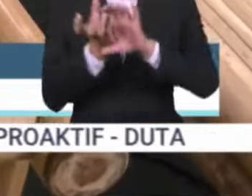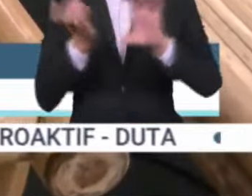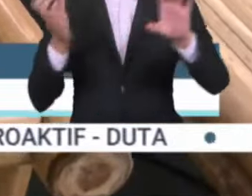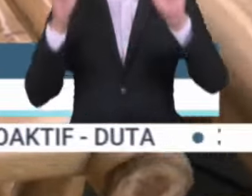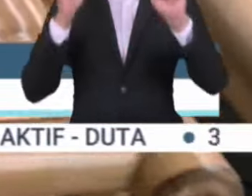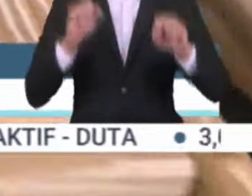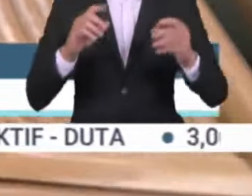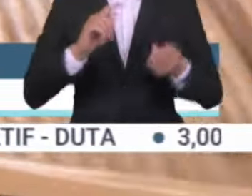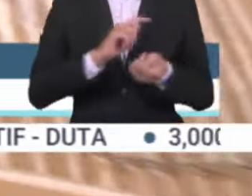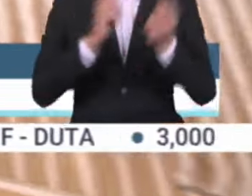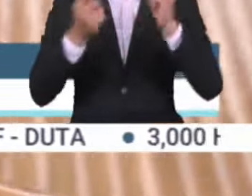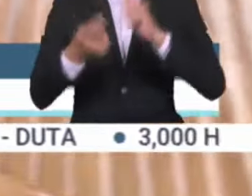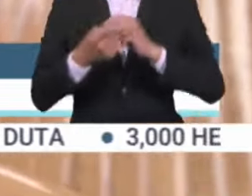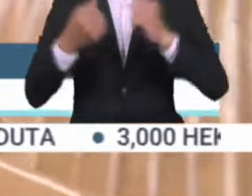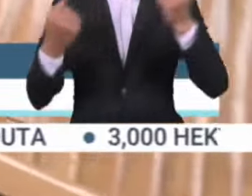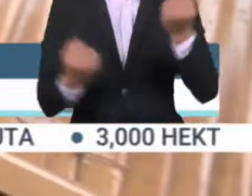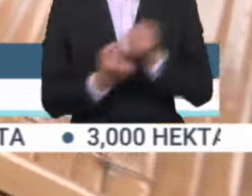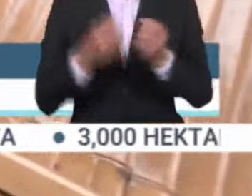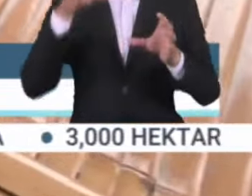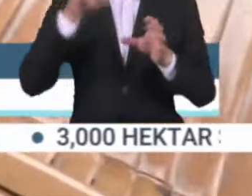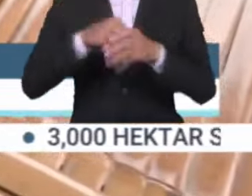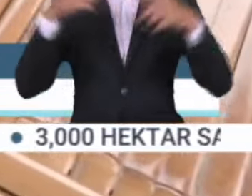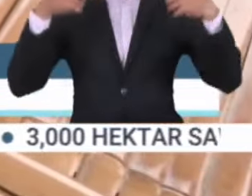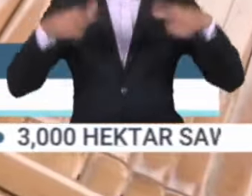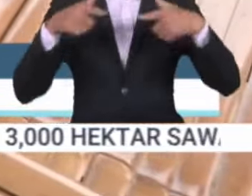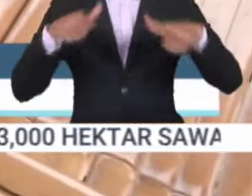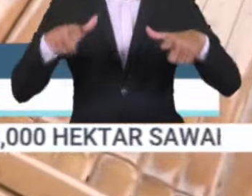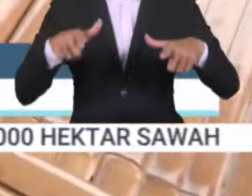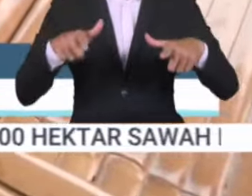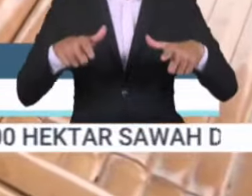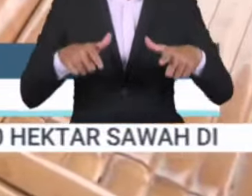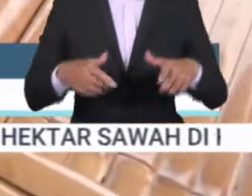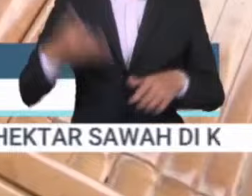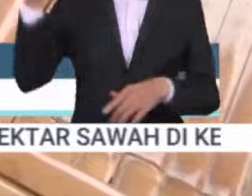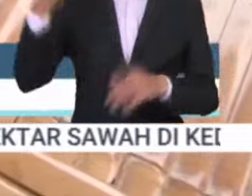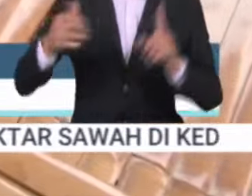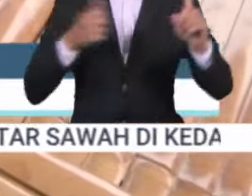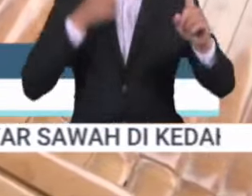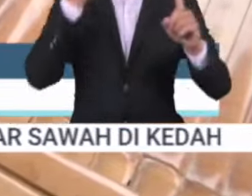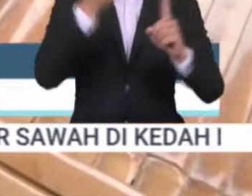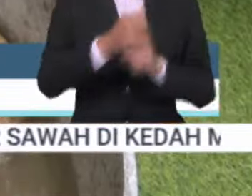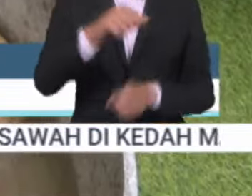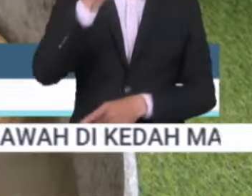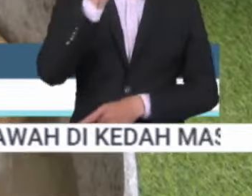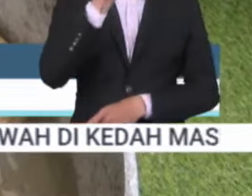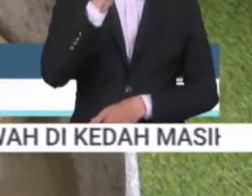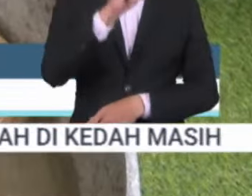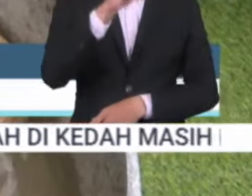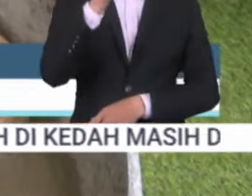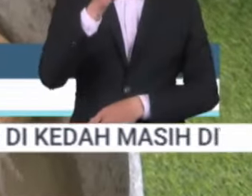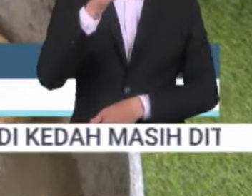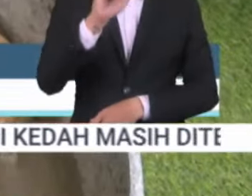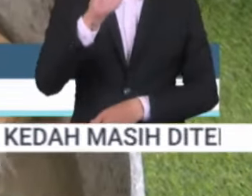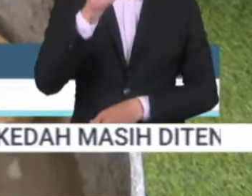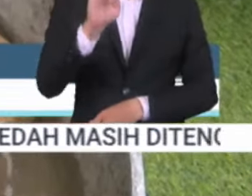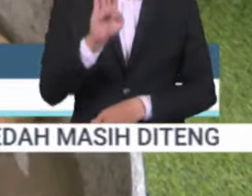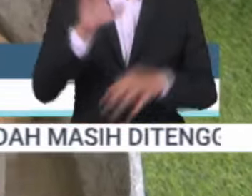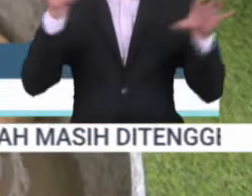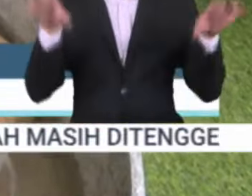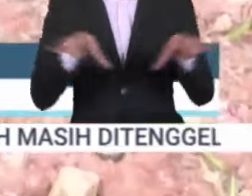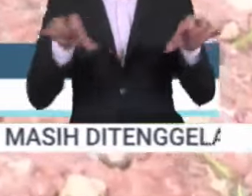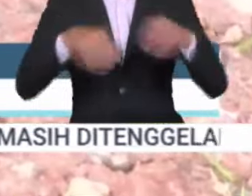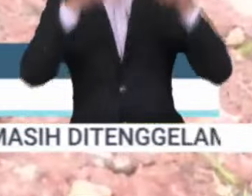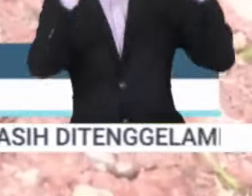berpotensi menjadi sumber alternatif dalam industri perkayuan. Sehubungan itu, beliau mengarahkan Lembaga Perindustrian Kayu Malaysia